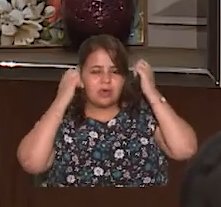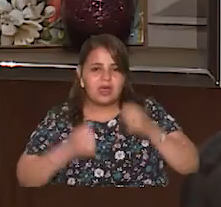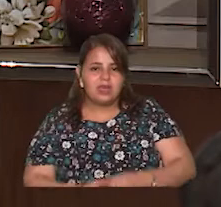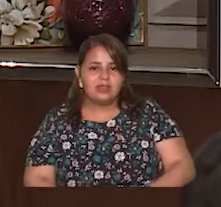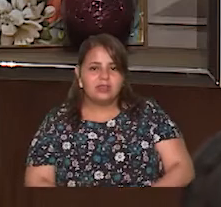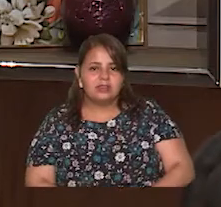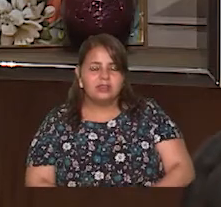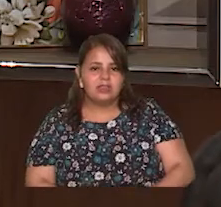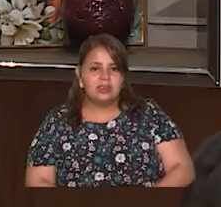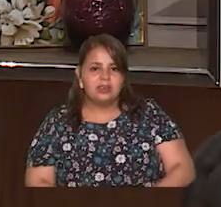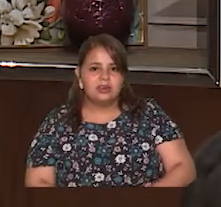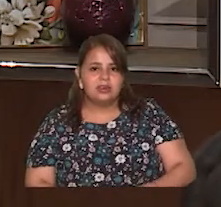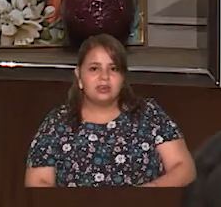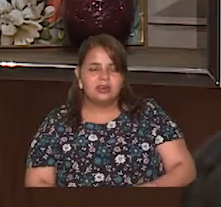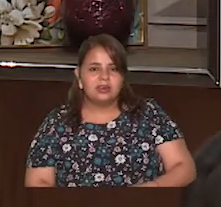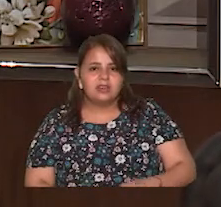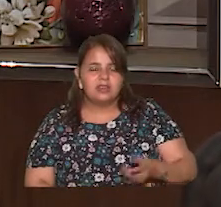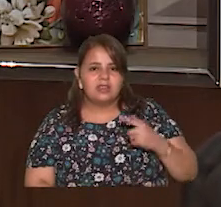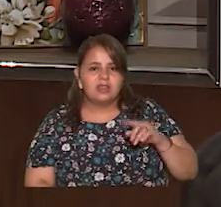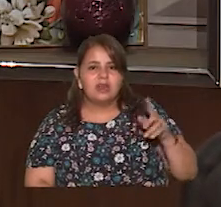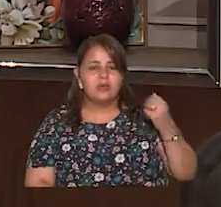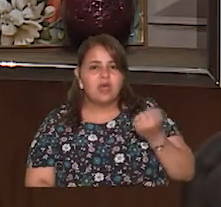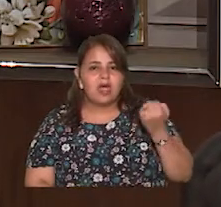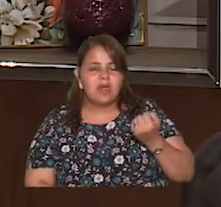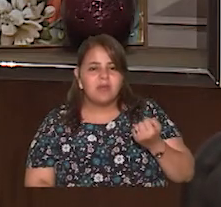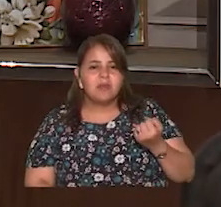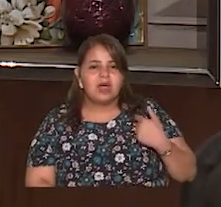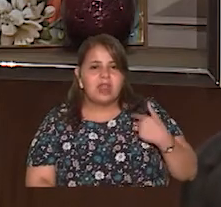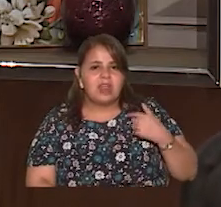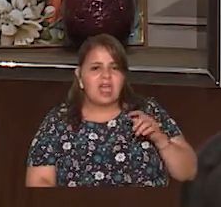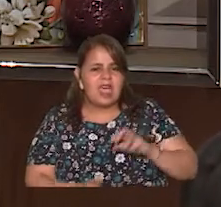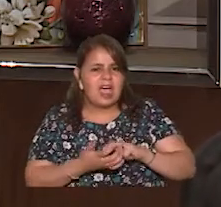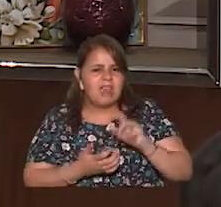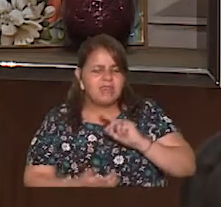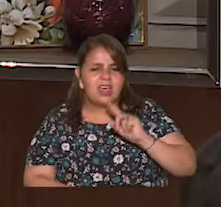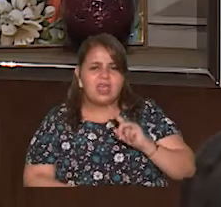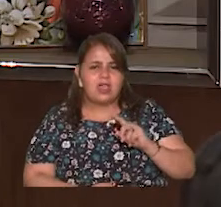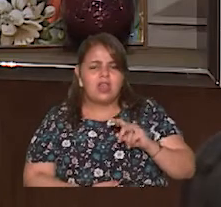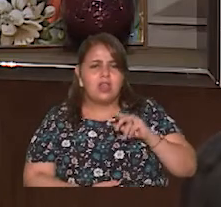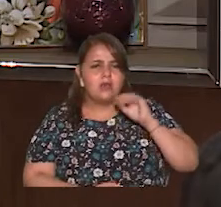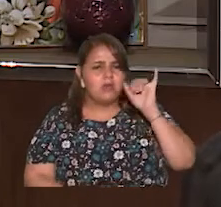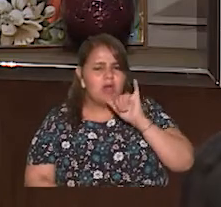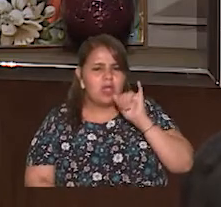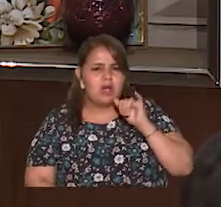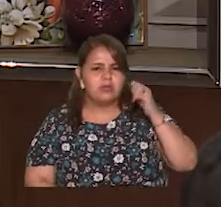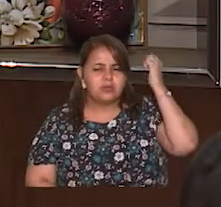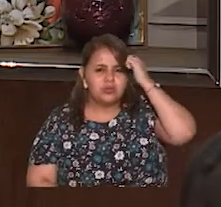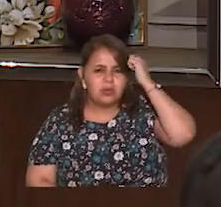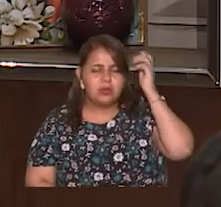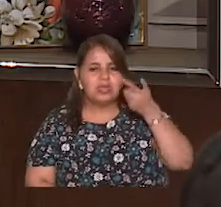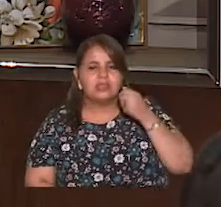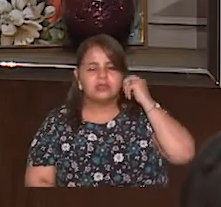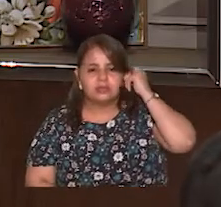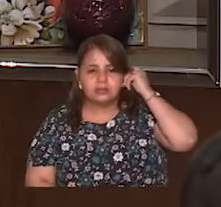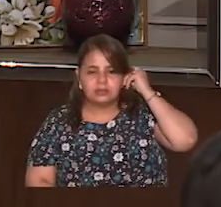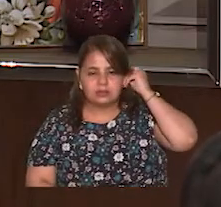برضو بتبقى محتاجة شجاعة، محتاجة وقفة مع النفس، ومحتاجة رجولة بقى حقيقية. كونوا رجالا، كونوا رجالا في